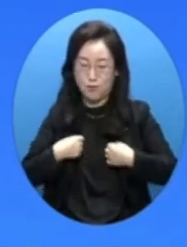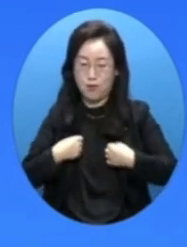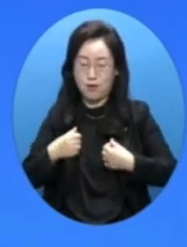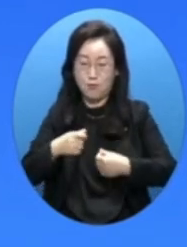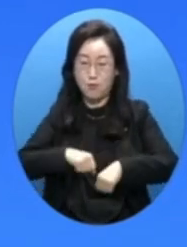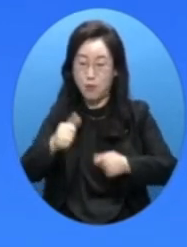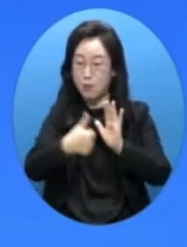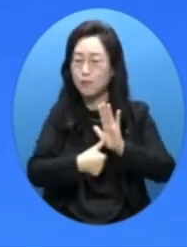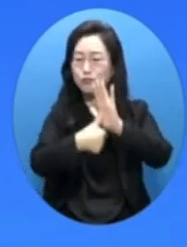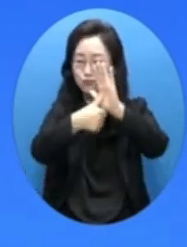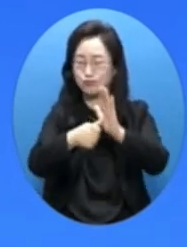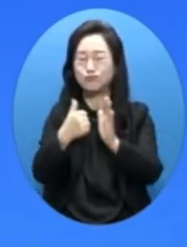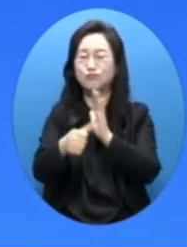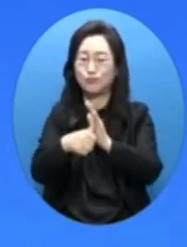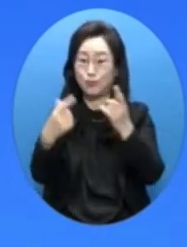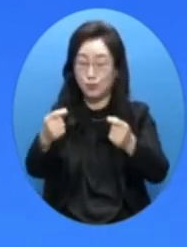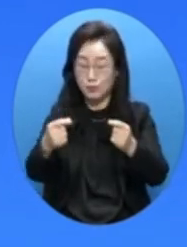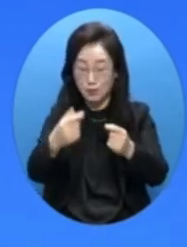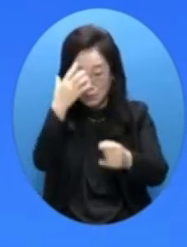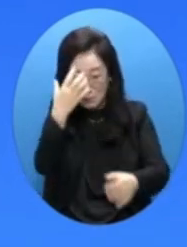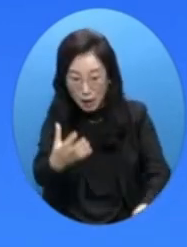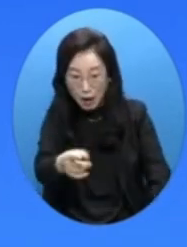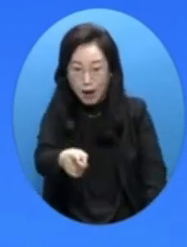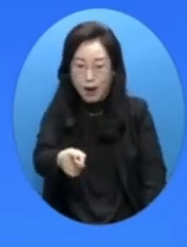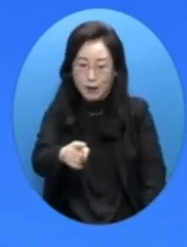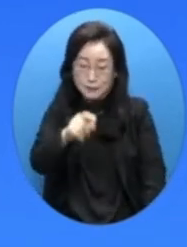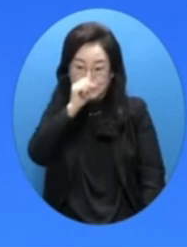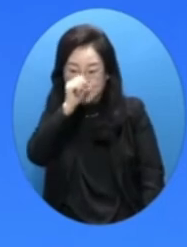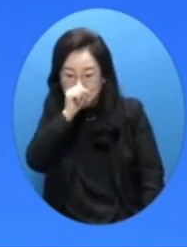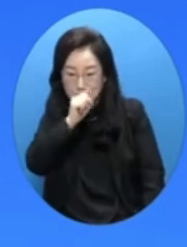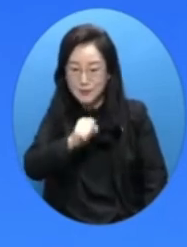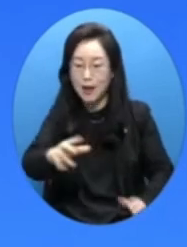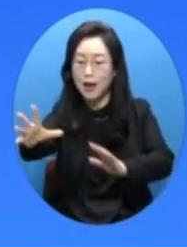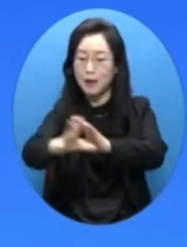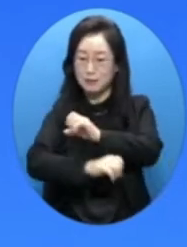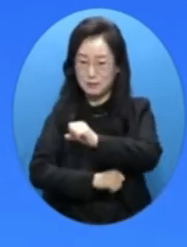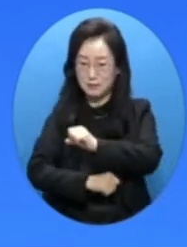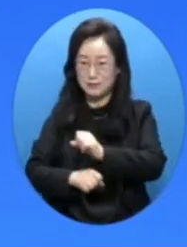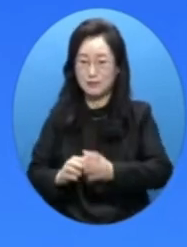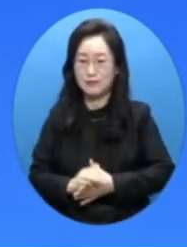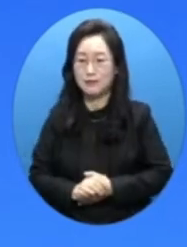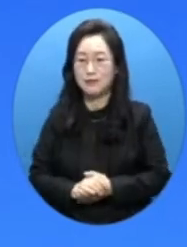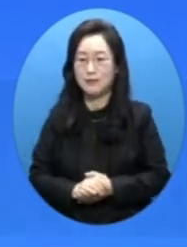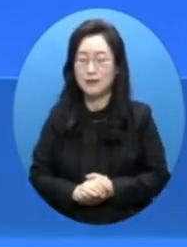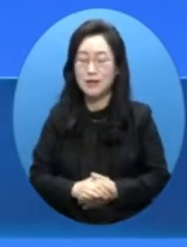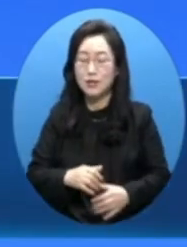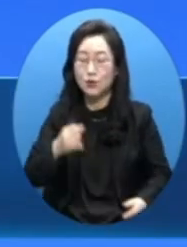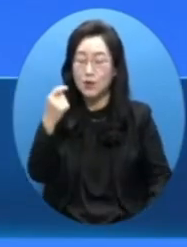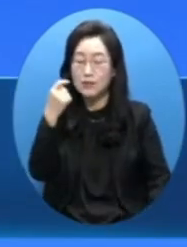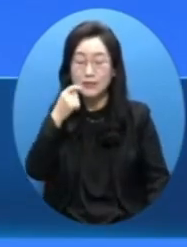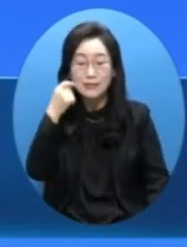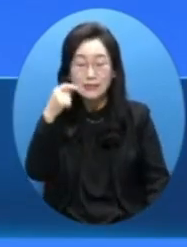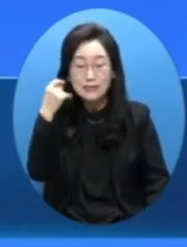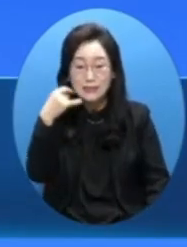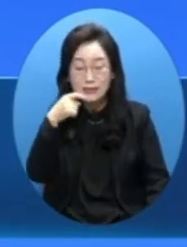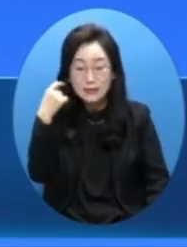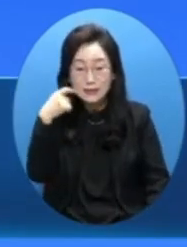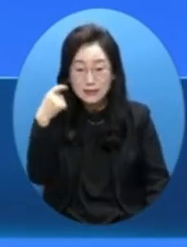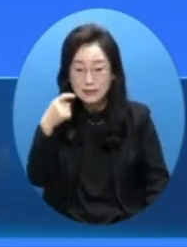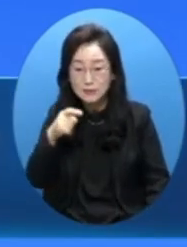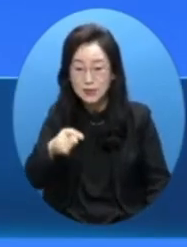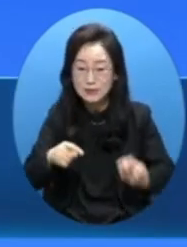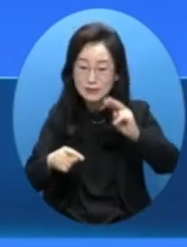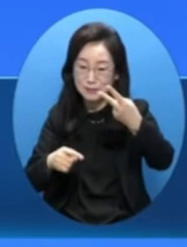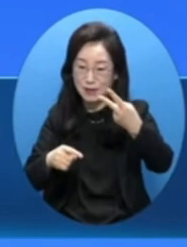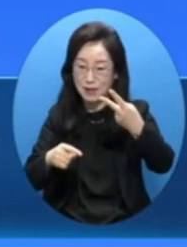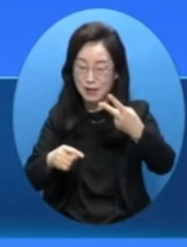명품 옷을 보고 눈이 뒤집어져서 훔쳤습니다 그리고은 200세기인데 은입의 세계는